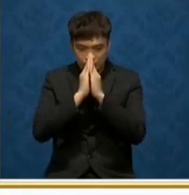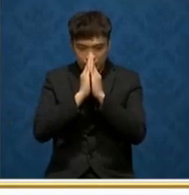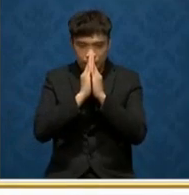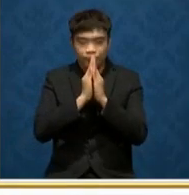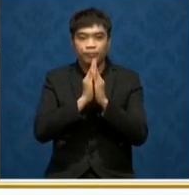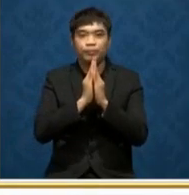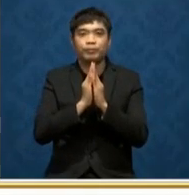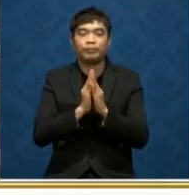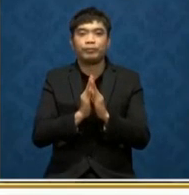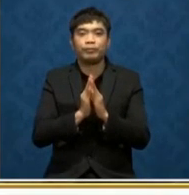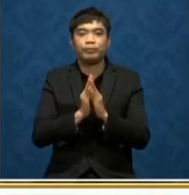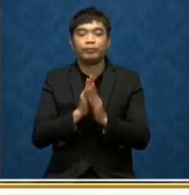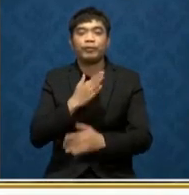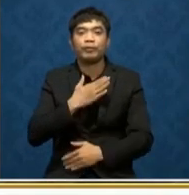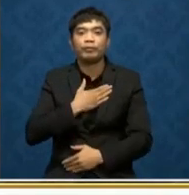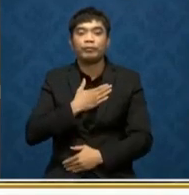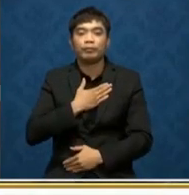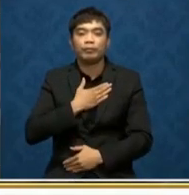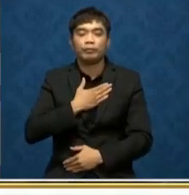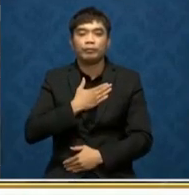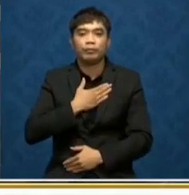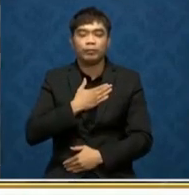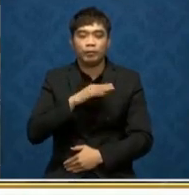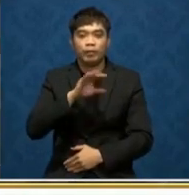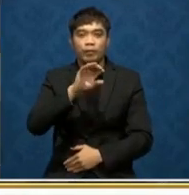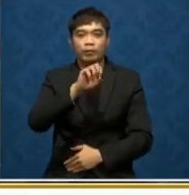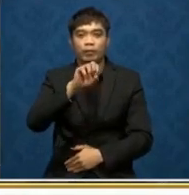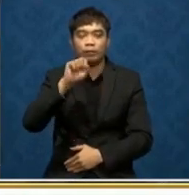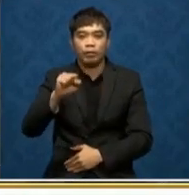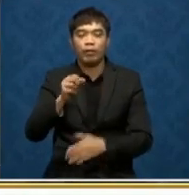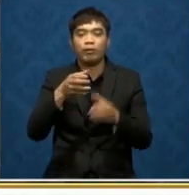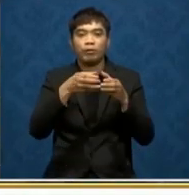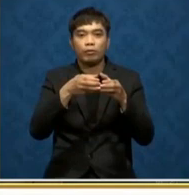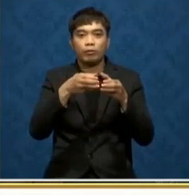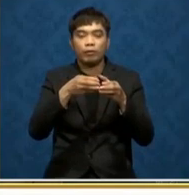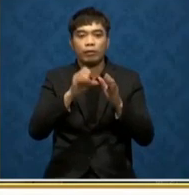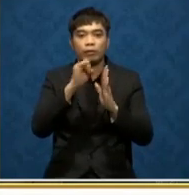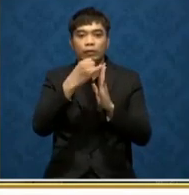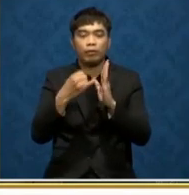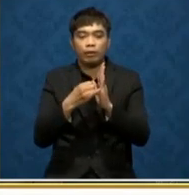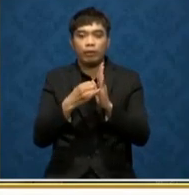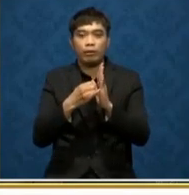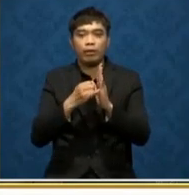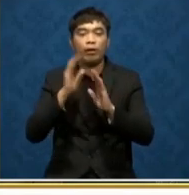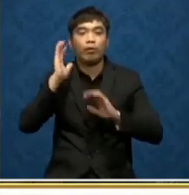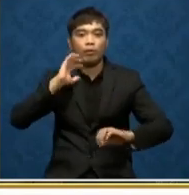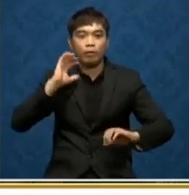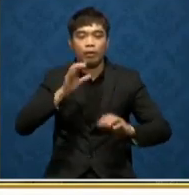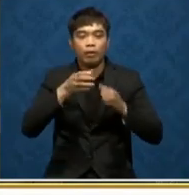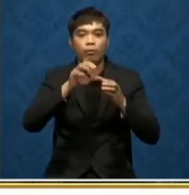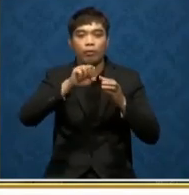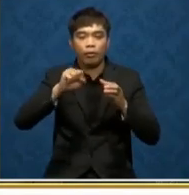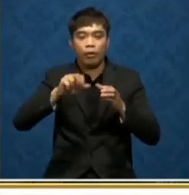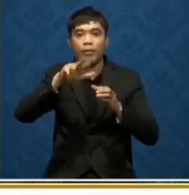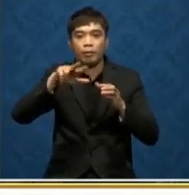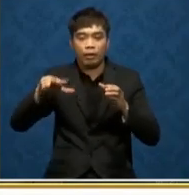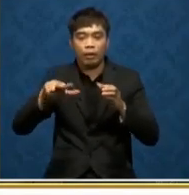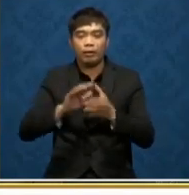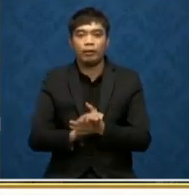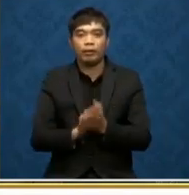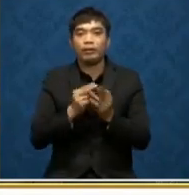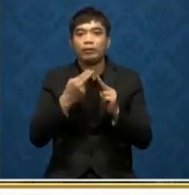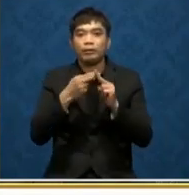ผมนายวรวงศ์วรปัญญาสมาชิกสภาผู้แทนราษฎรจังหวัดลพบุรีพรรคเพื่อไทยครับขออนุญาตเส